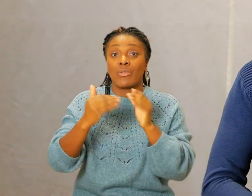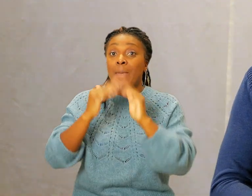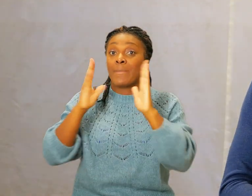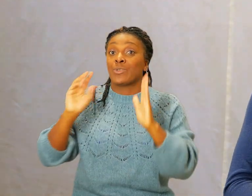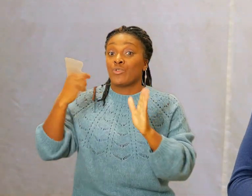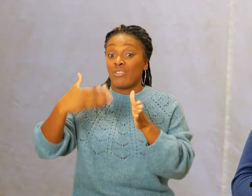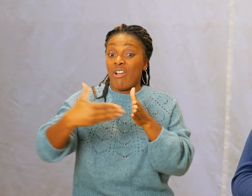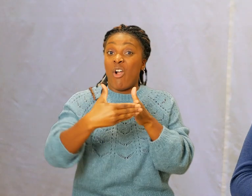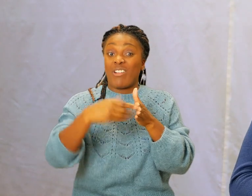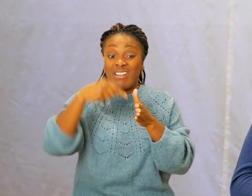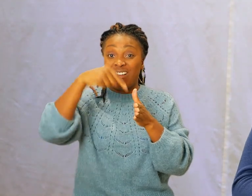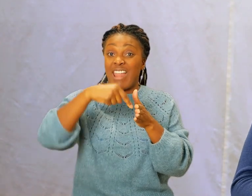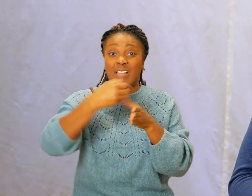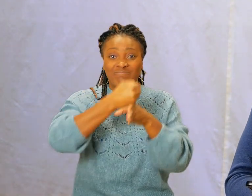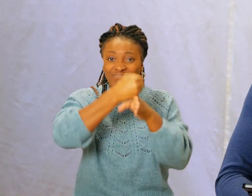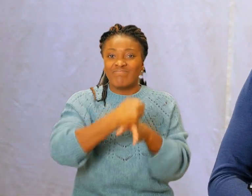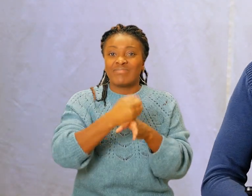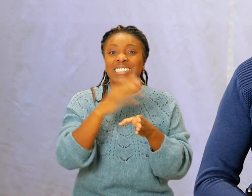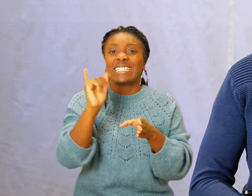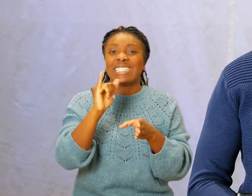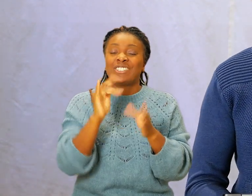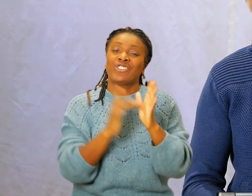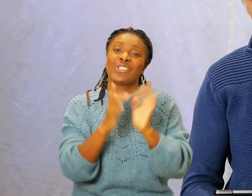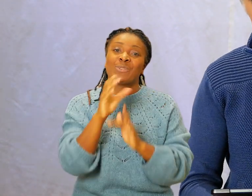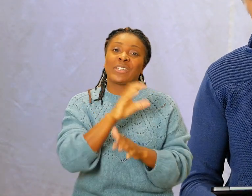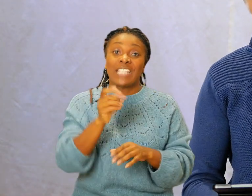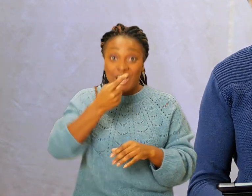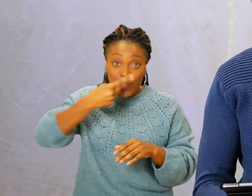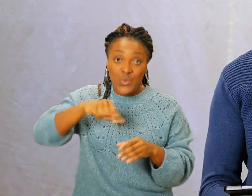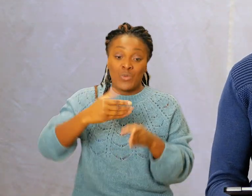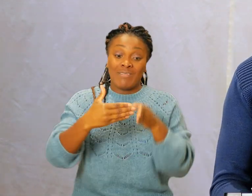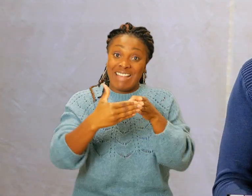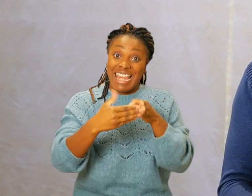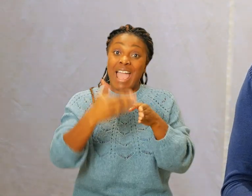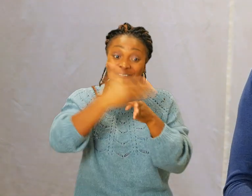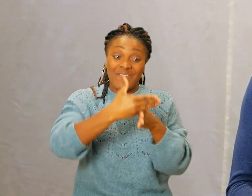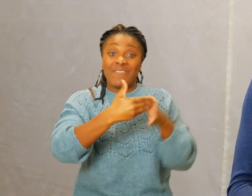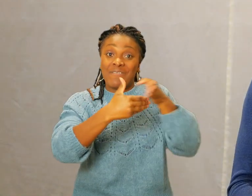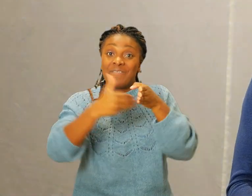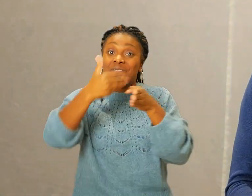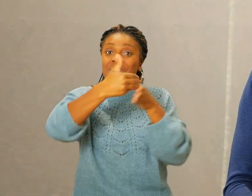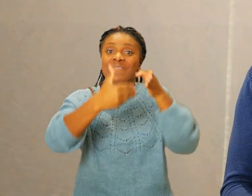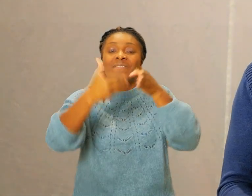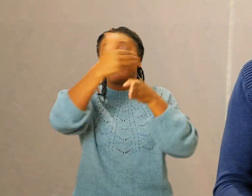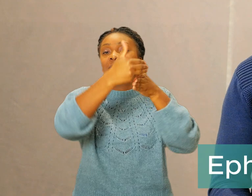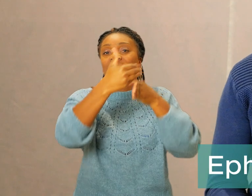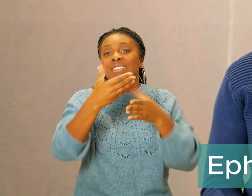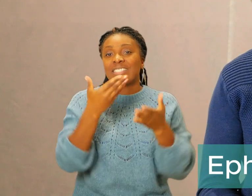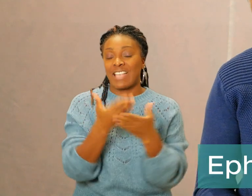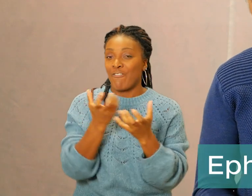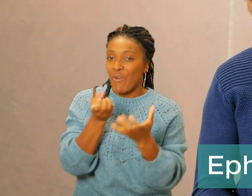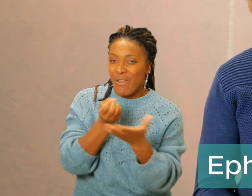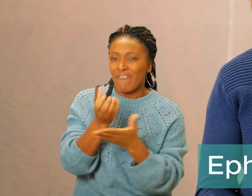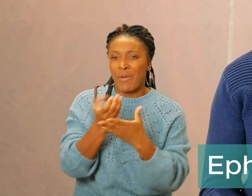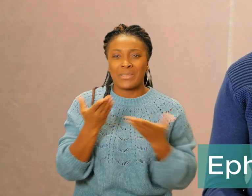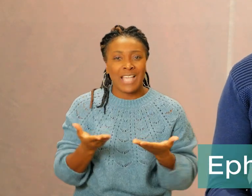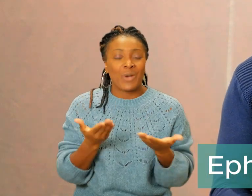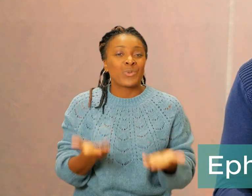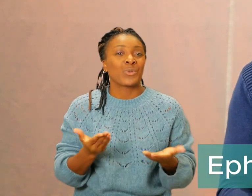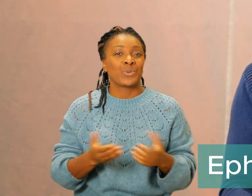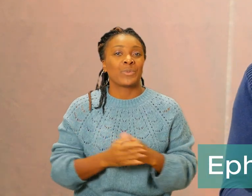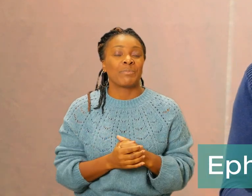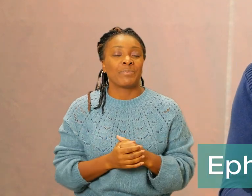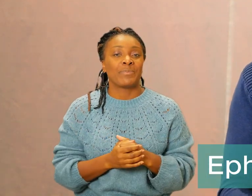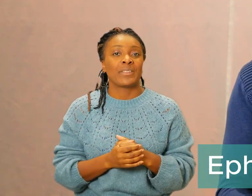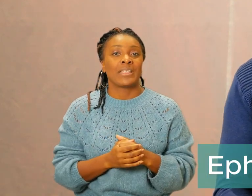Dieu, c'est Jésus-Christ. Et nous sommes bâtis dessus. Et j'aimerais aujourd'hui faire ce rappel-là. Éphésiens 2:20 nous dit, vous